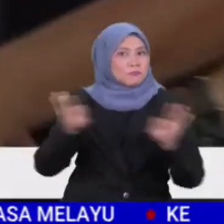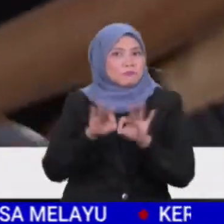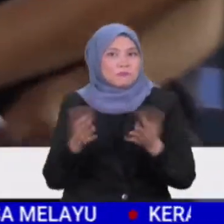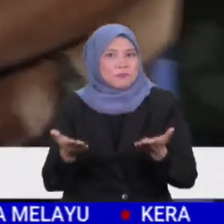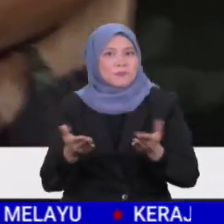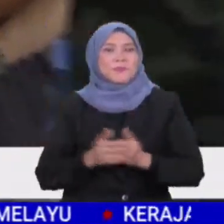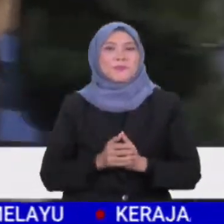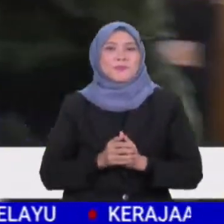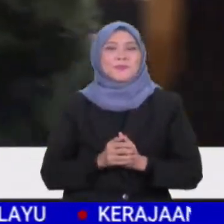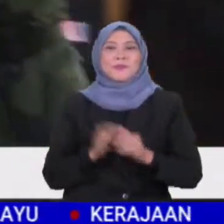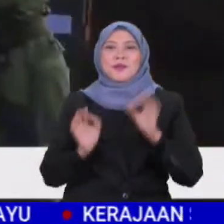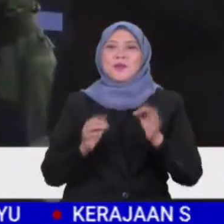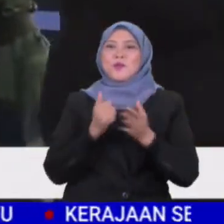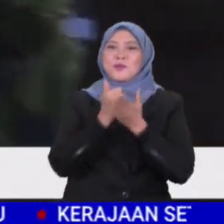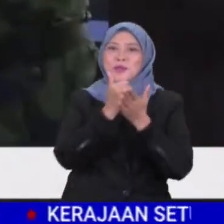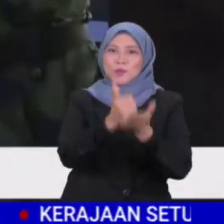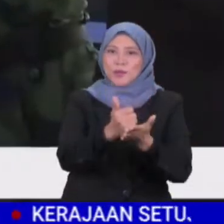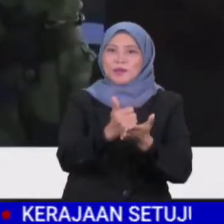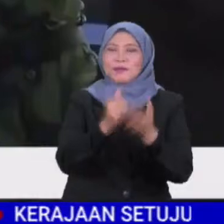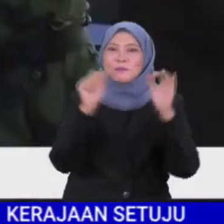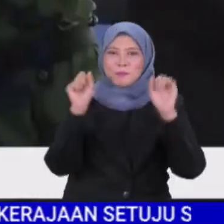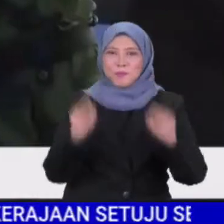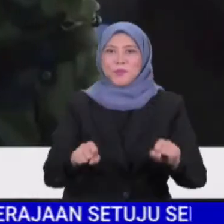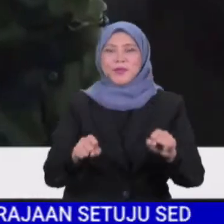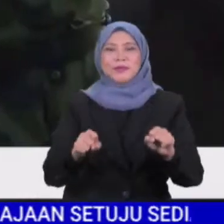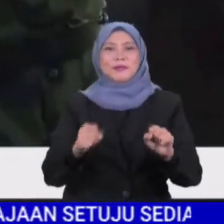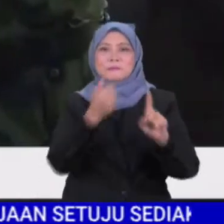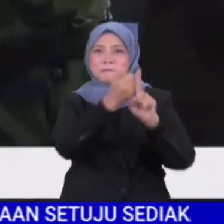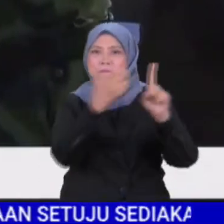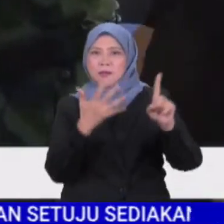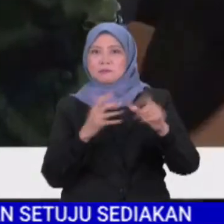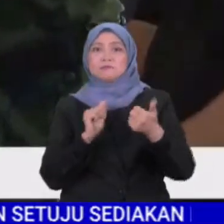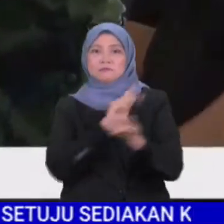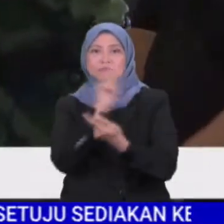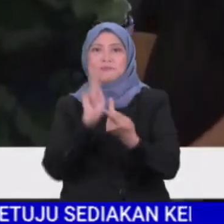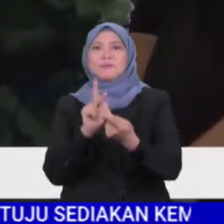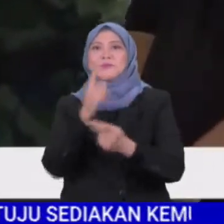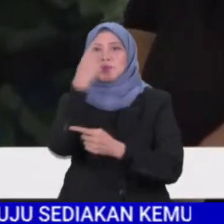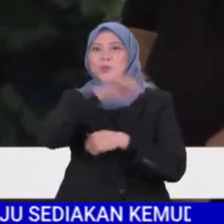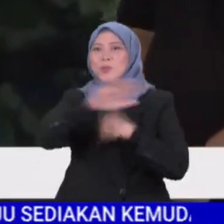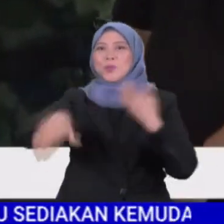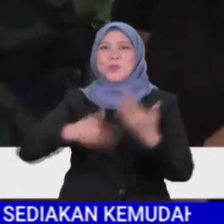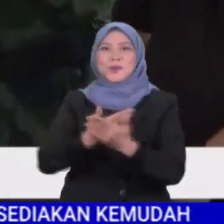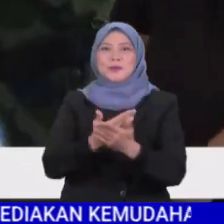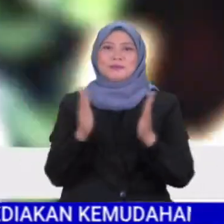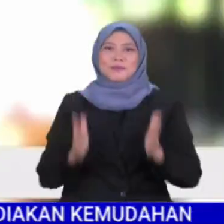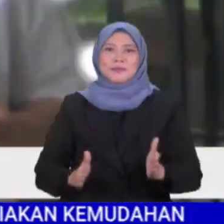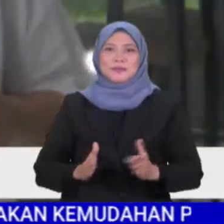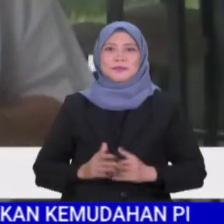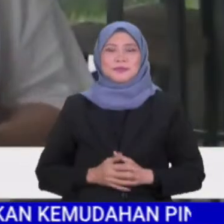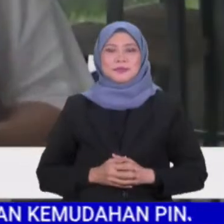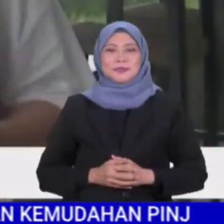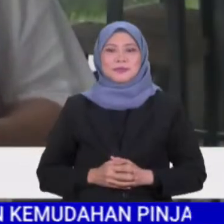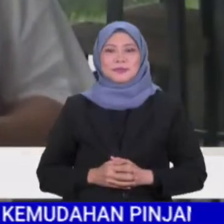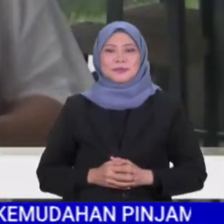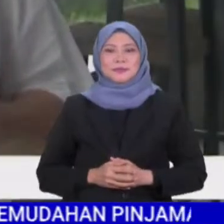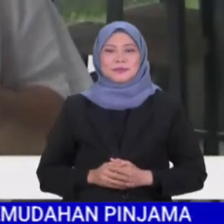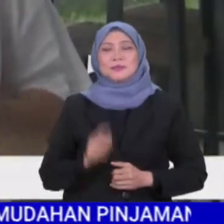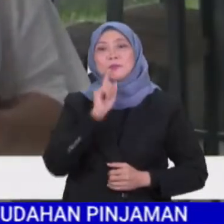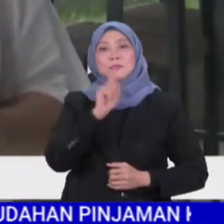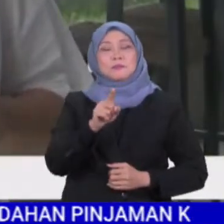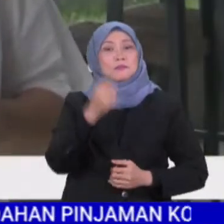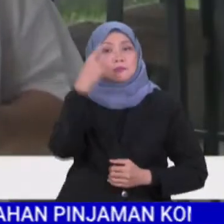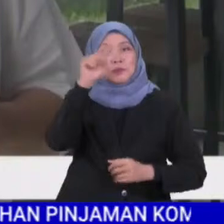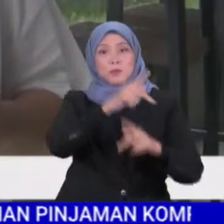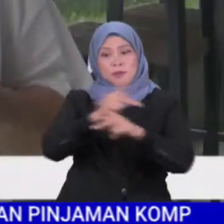lagi jika bantuan tersebut mampu membawa impak signifikan kepada semua. Sudah pasti